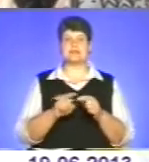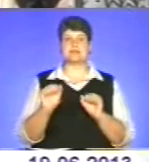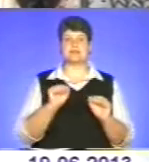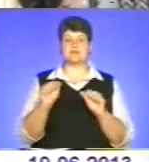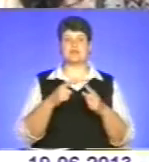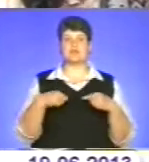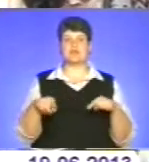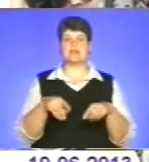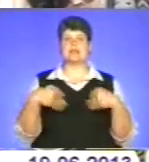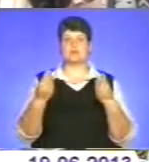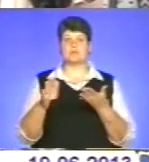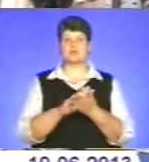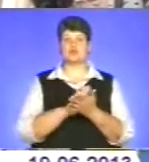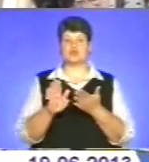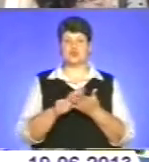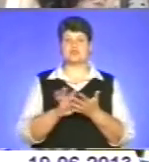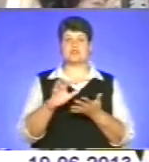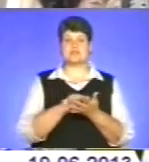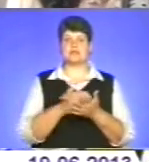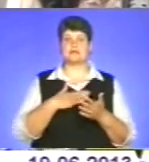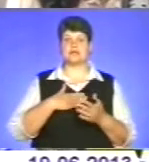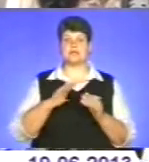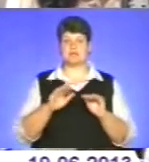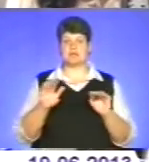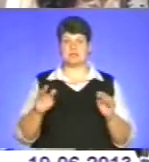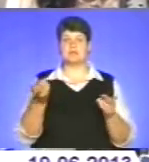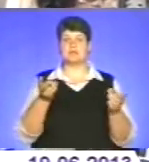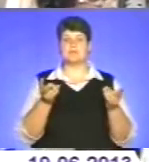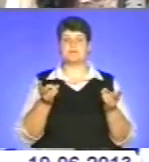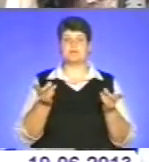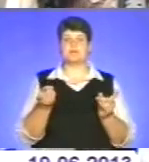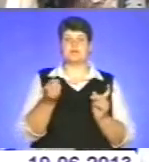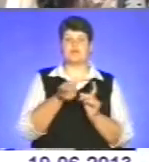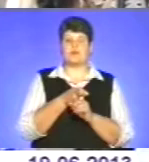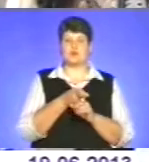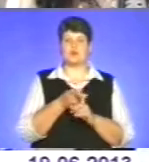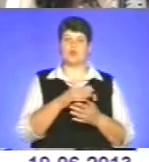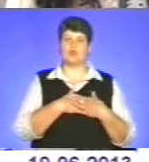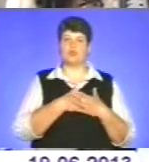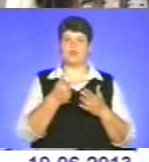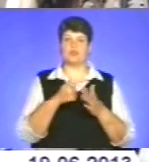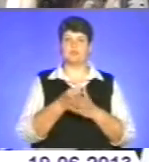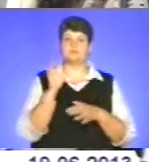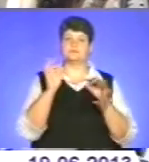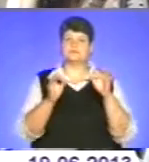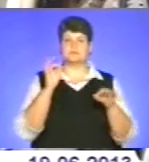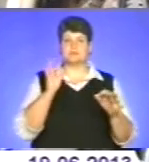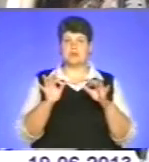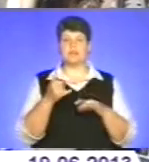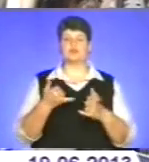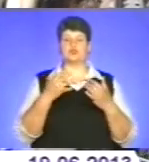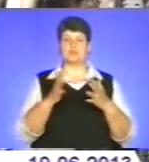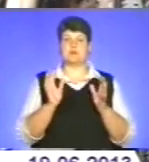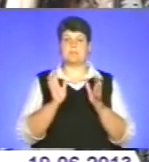які дають безкоштовні сьогодні заняття нашим дітям, які прививають екологічну любов, любов до екології, для того, щоб ми берегли